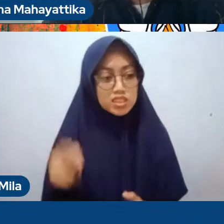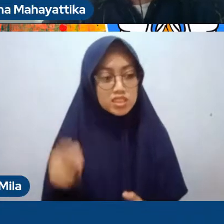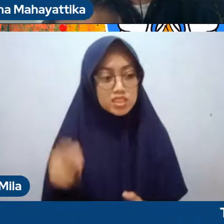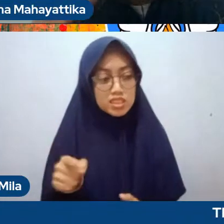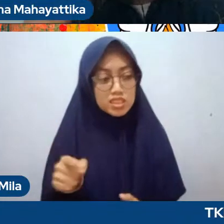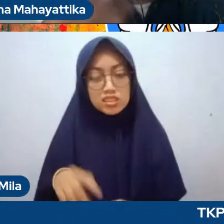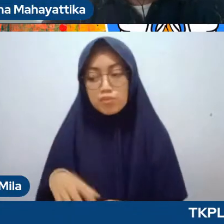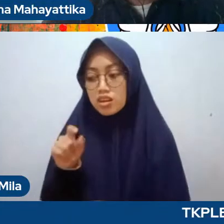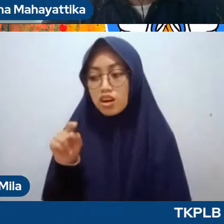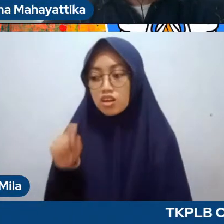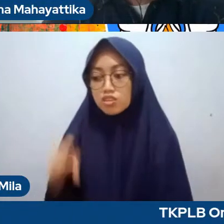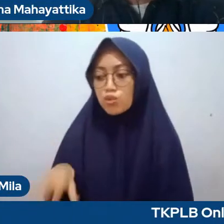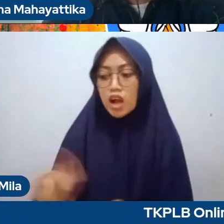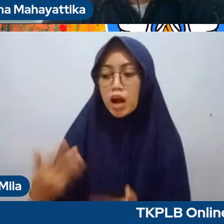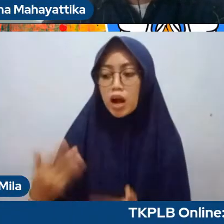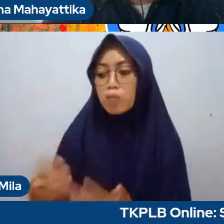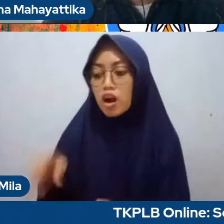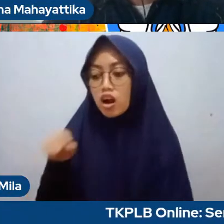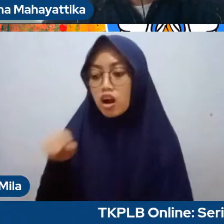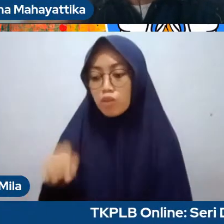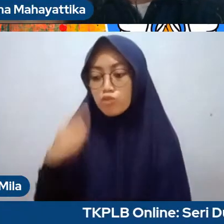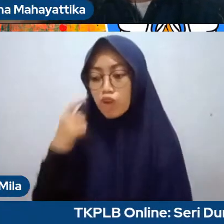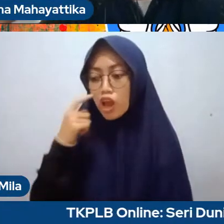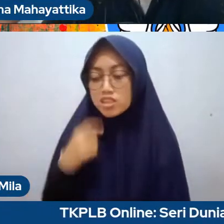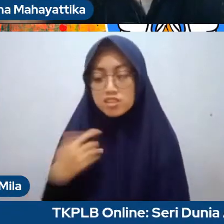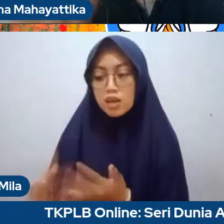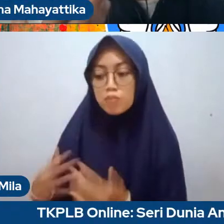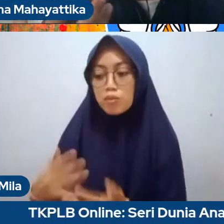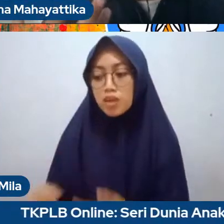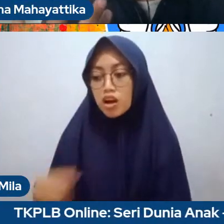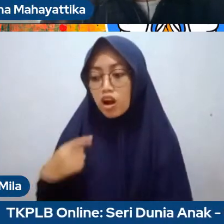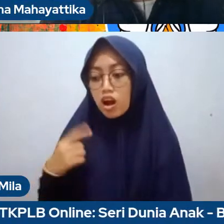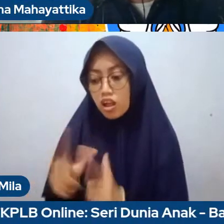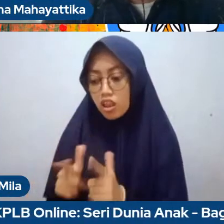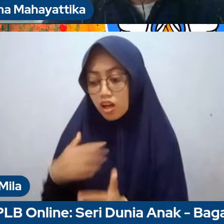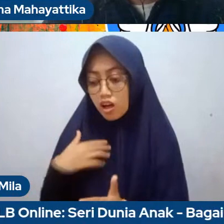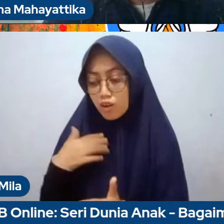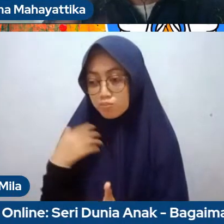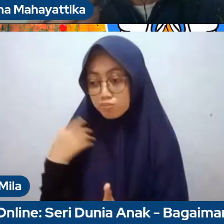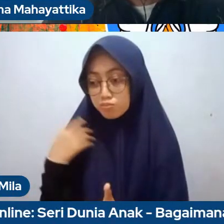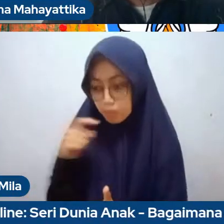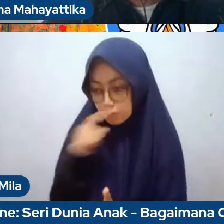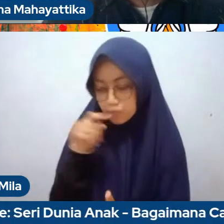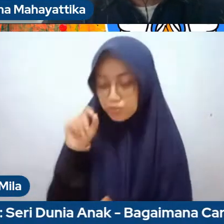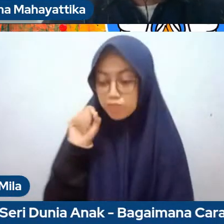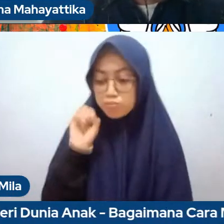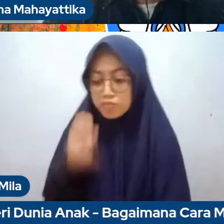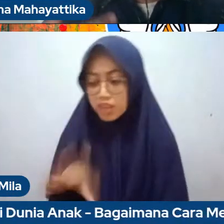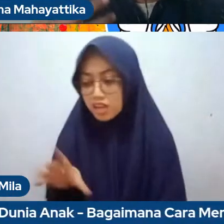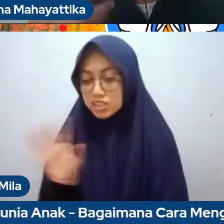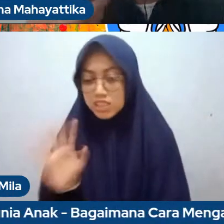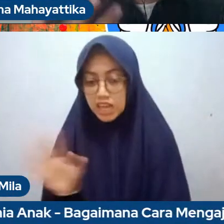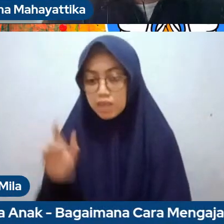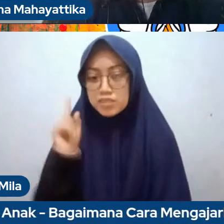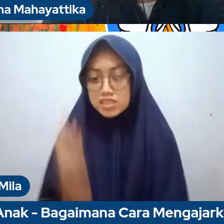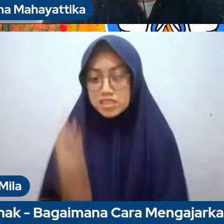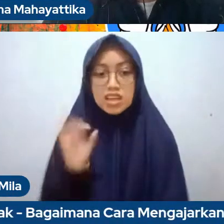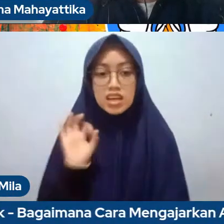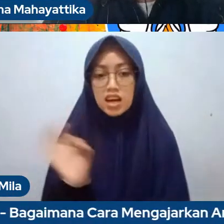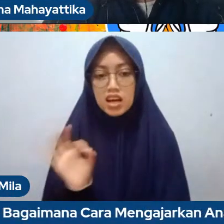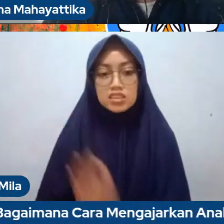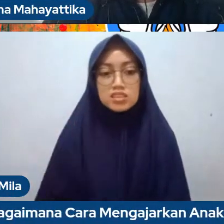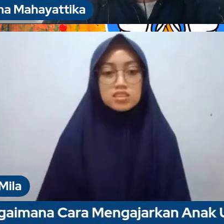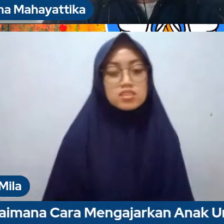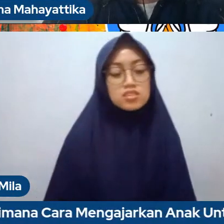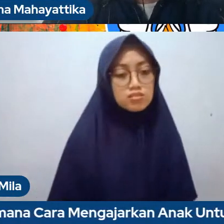Karena dia tahu bahwa kalau nangis semakin kencang, semakin ayah bundanya takluk sama dia.